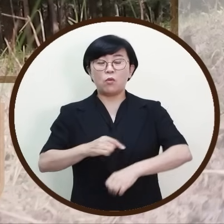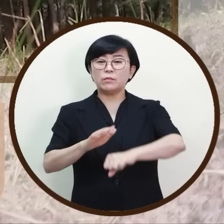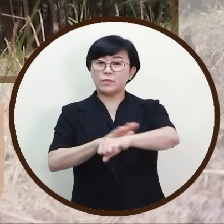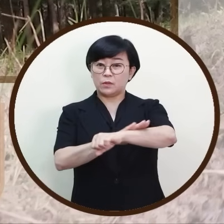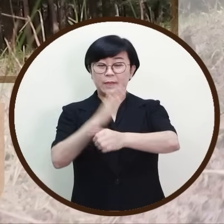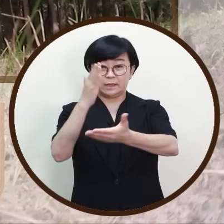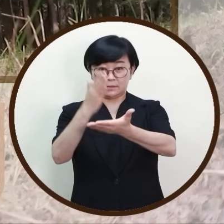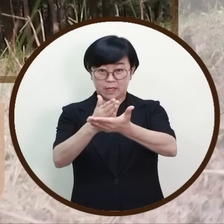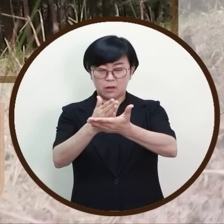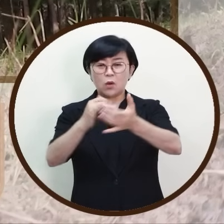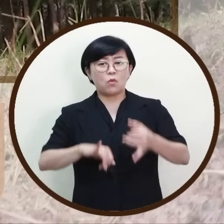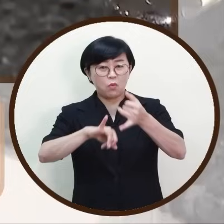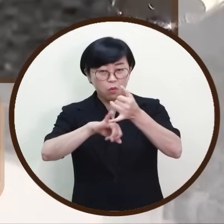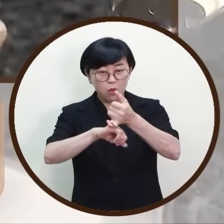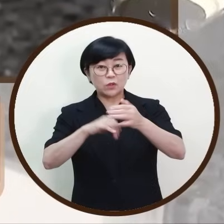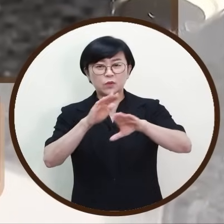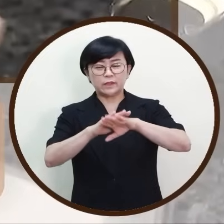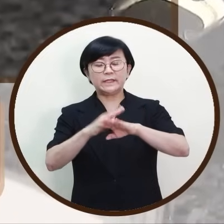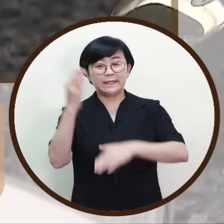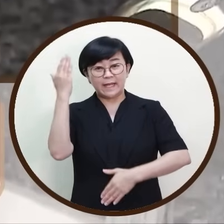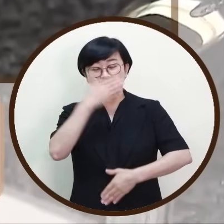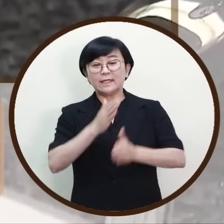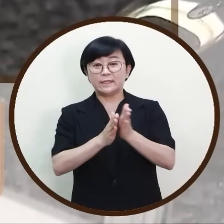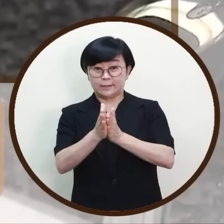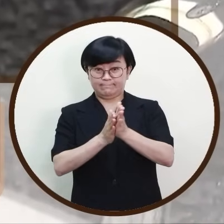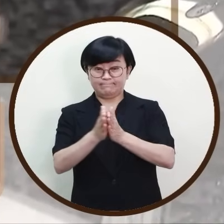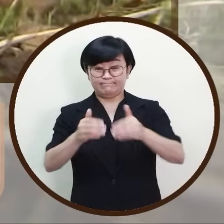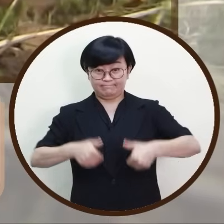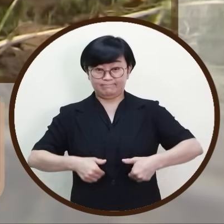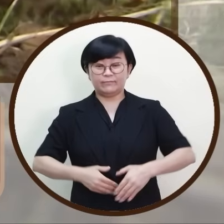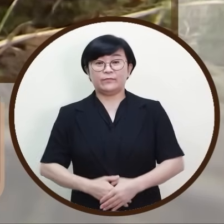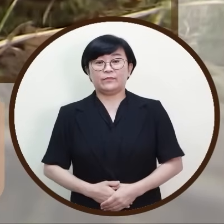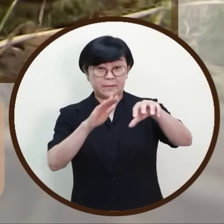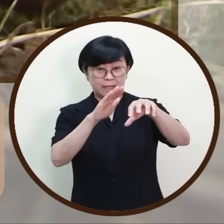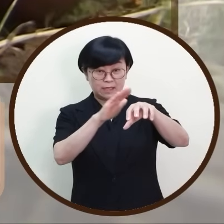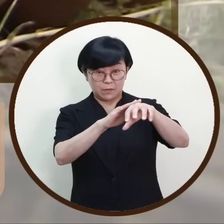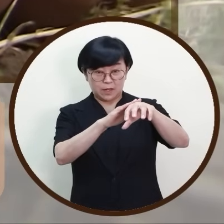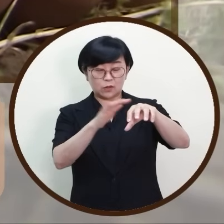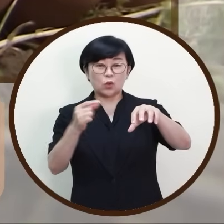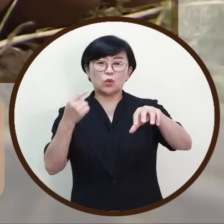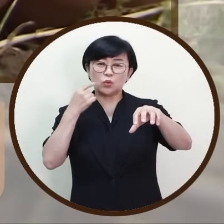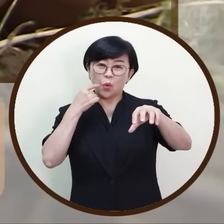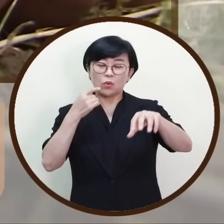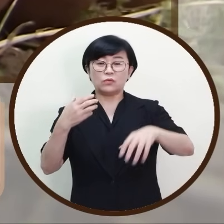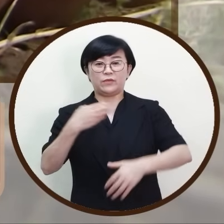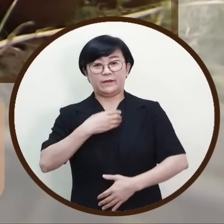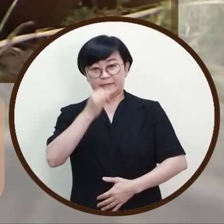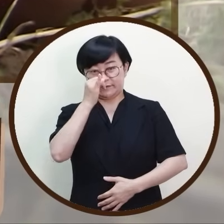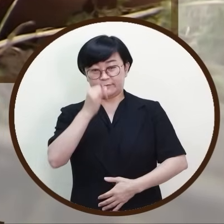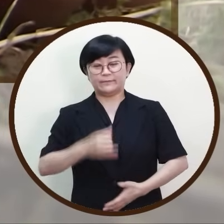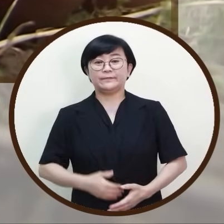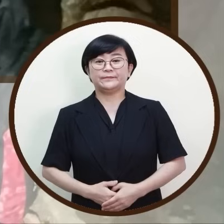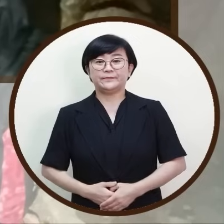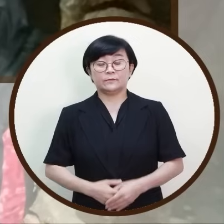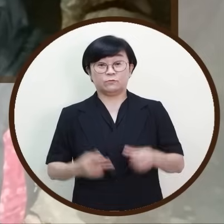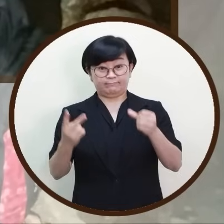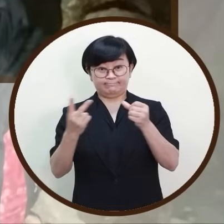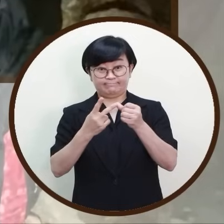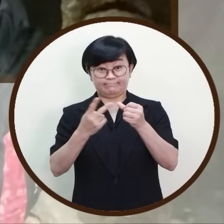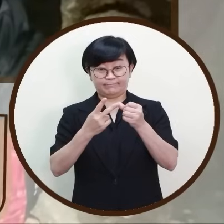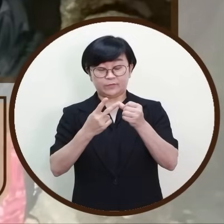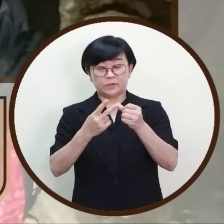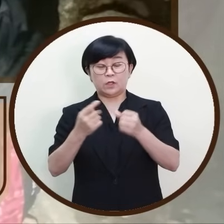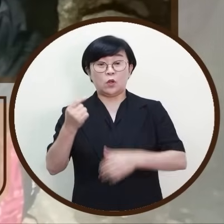부위를 만지지 말고 반드시 손을 깨끗하게 씻어야 합니다. 만지는 것만으로도 중독될 위험이 있어요. 두